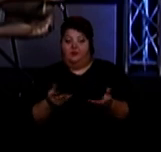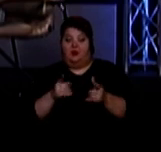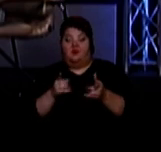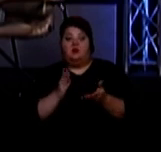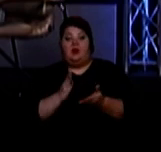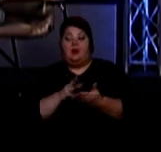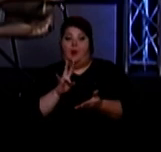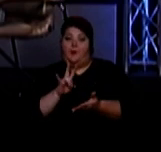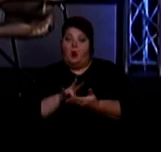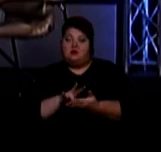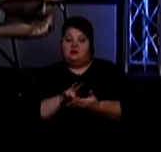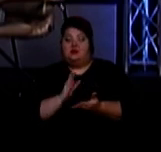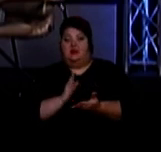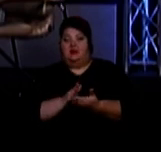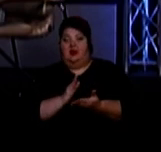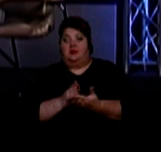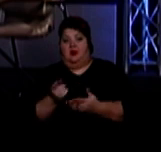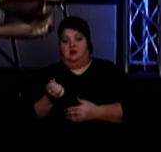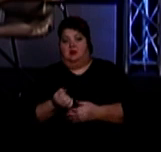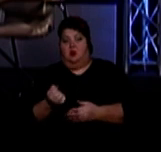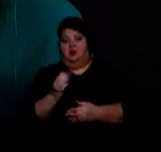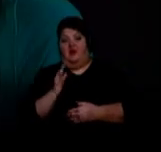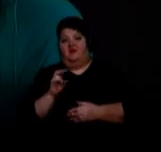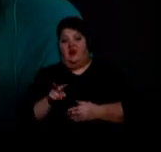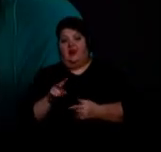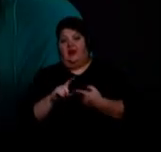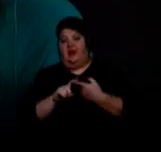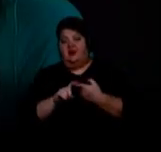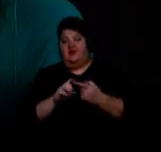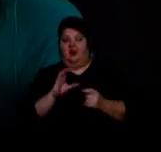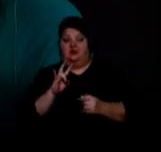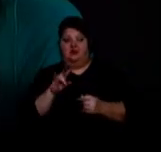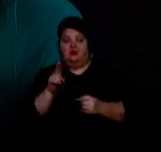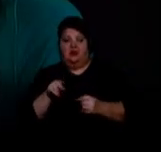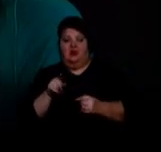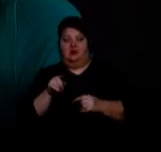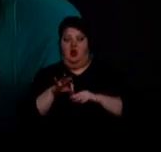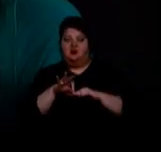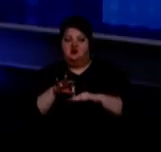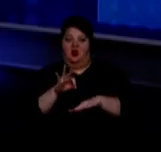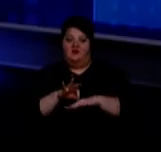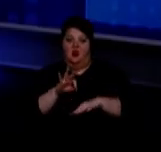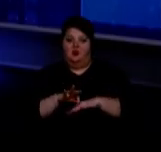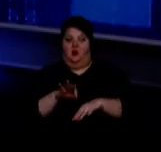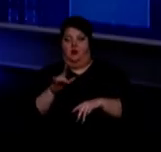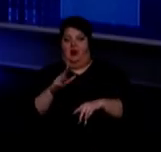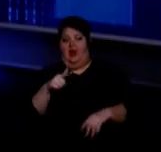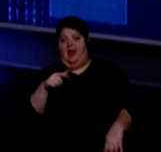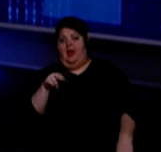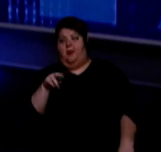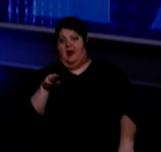є постійні, якби це носії ВІЛ-інфекції, СНІД, це шкірні хвороби, вірусні